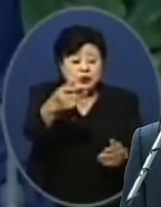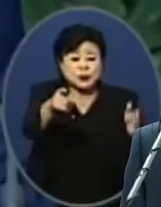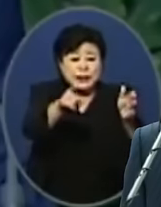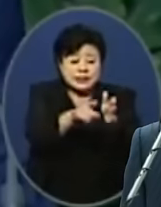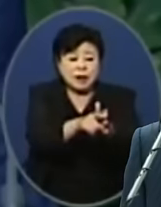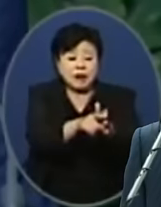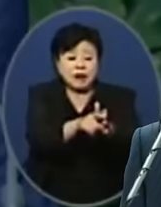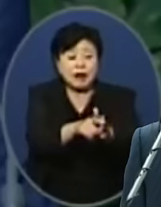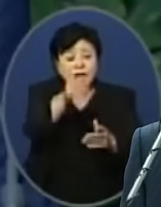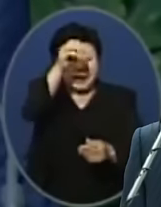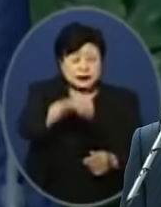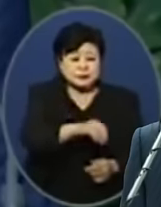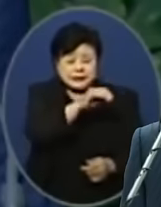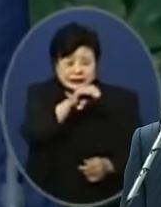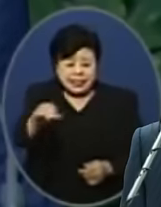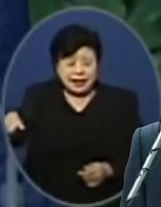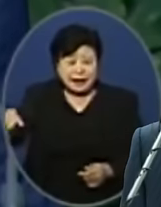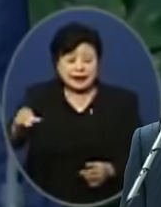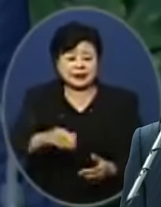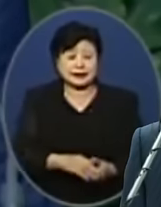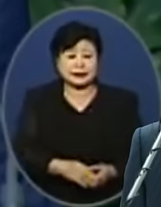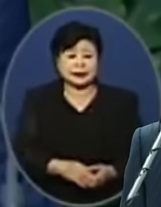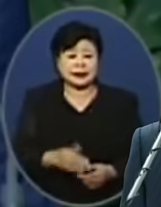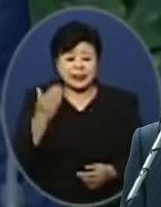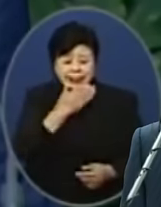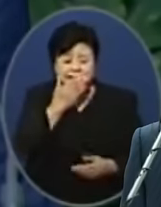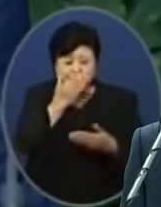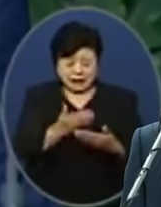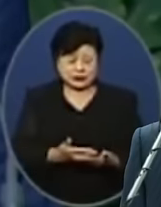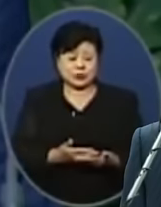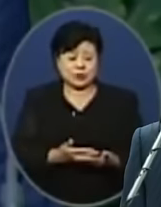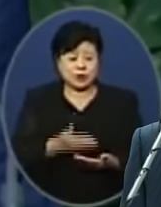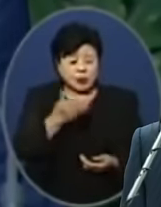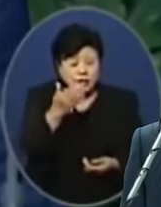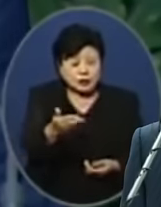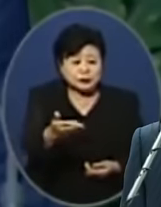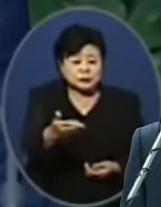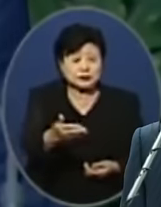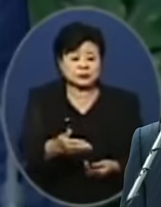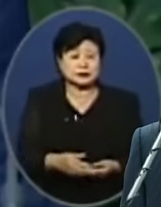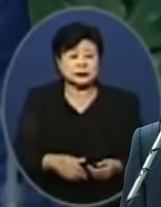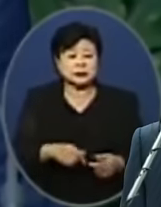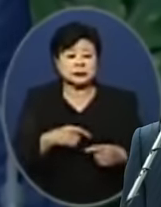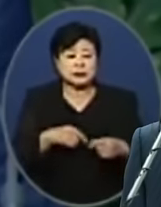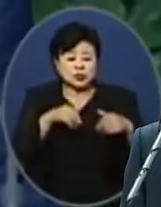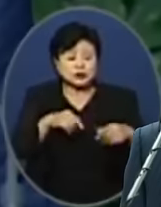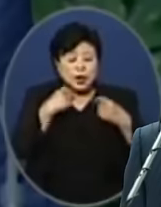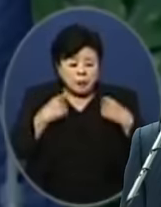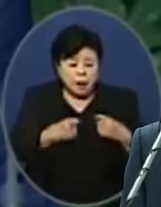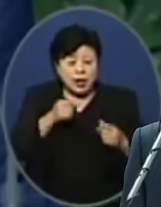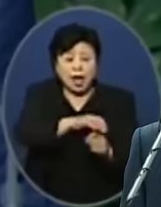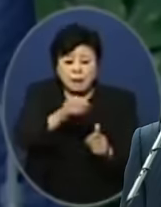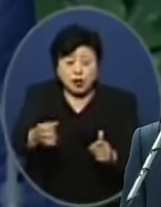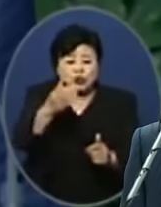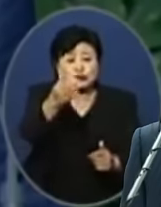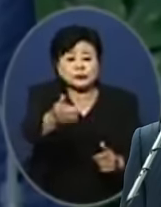위해서 십자가를 달게 받으시고 여러분을 종의 멍에를 벗겨주신